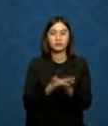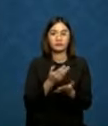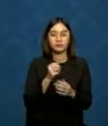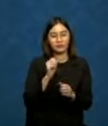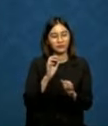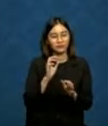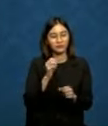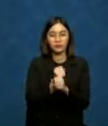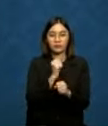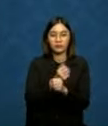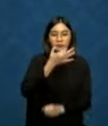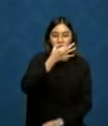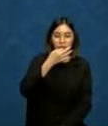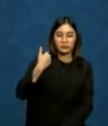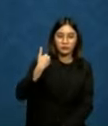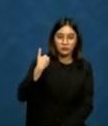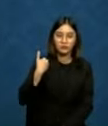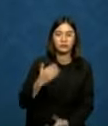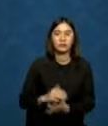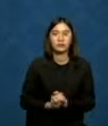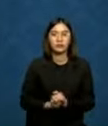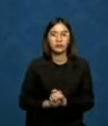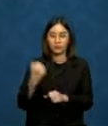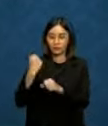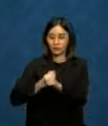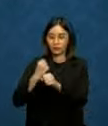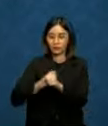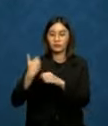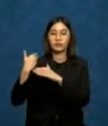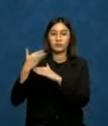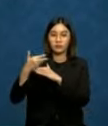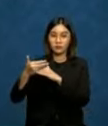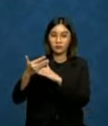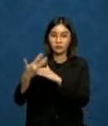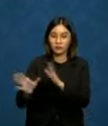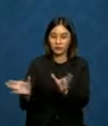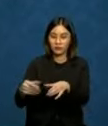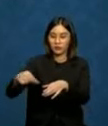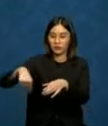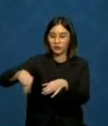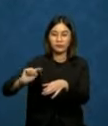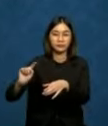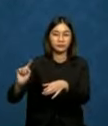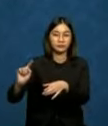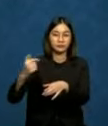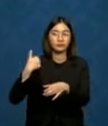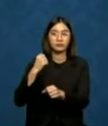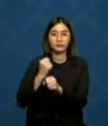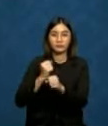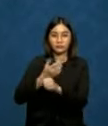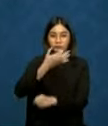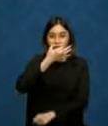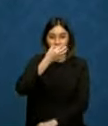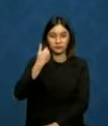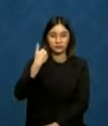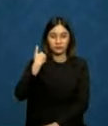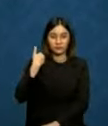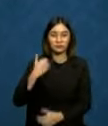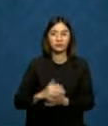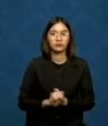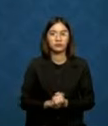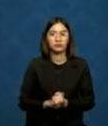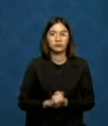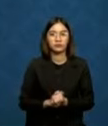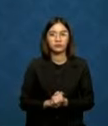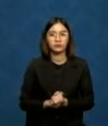ทำหลังจากฝึกอย่างอย่างนี้ครับว่าหลังจากฝึกแล้วปุ๊บเนี่ยคนกลุ่มนั้นก็ได้มีงานทำเพราะตามปกติแล้ว